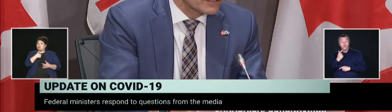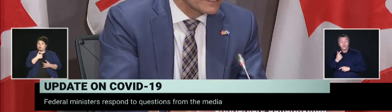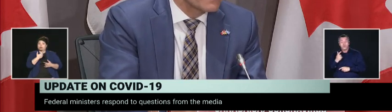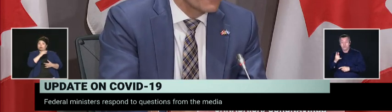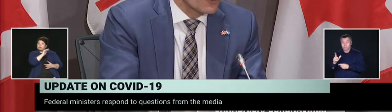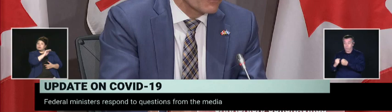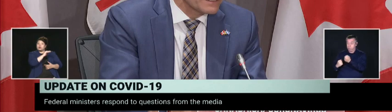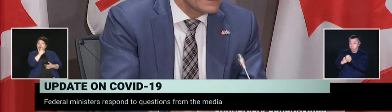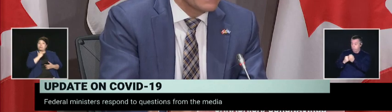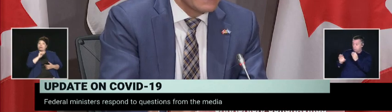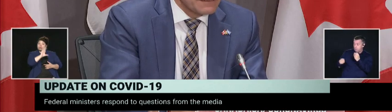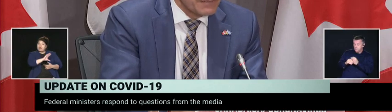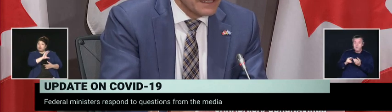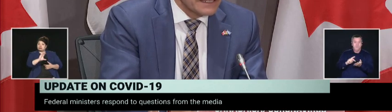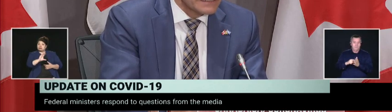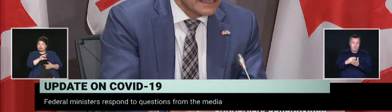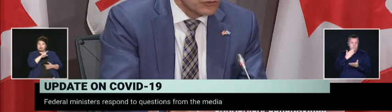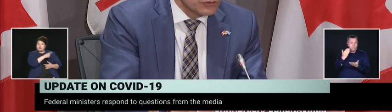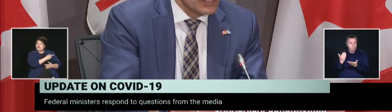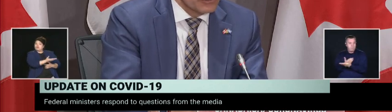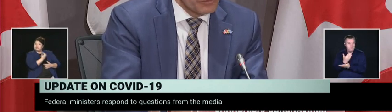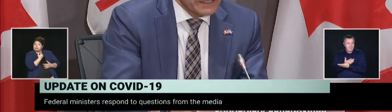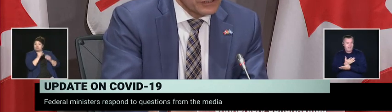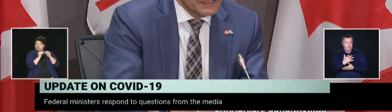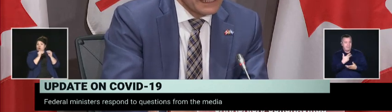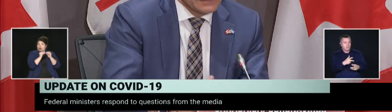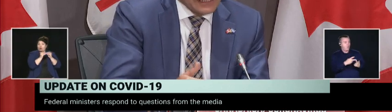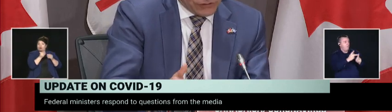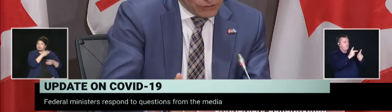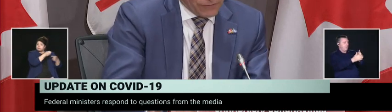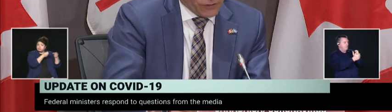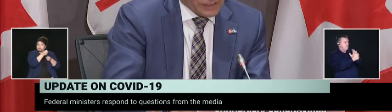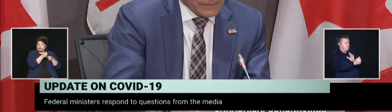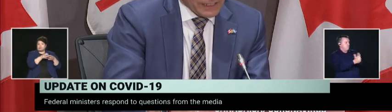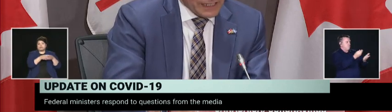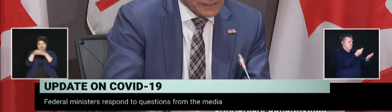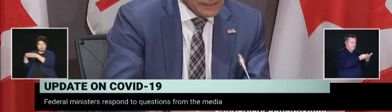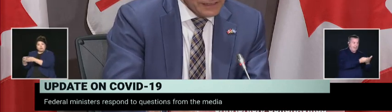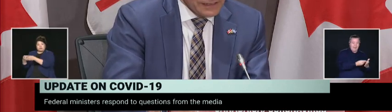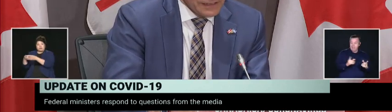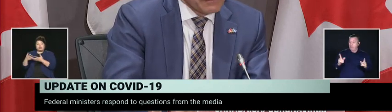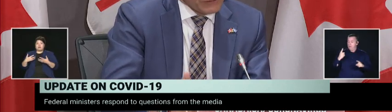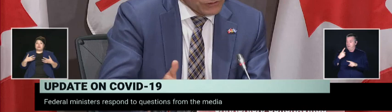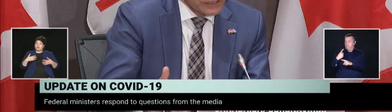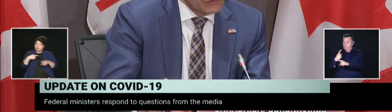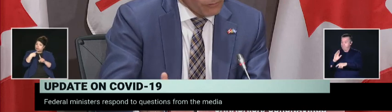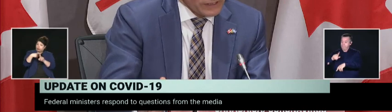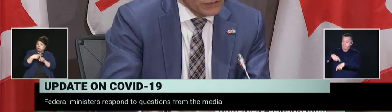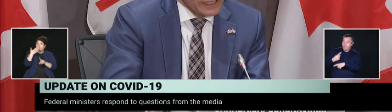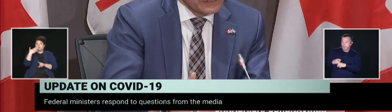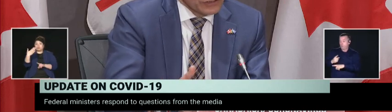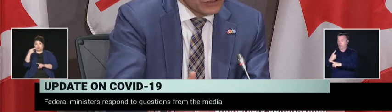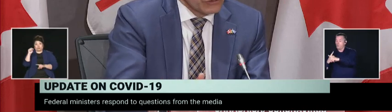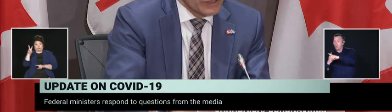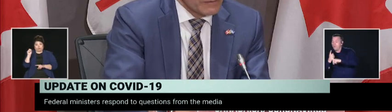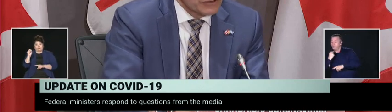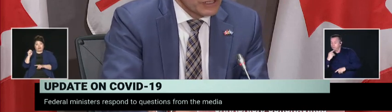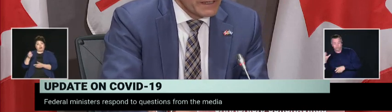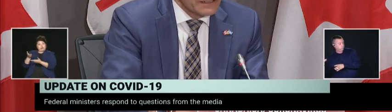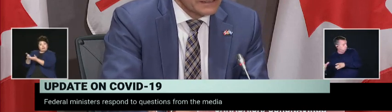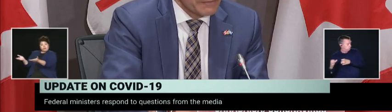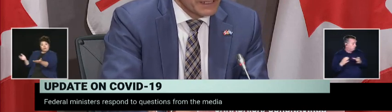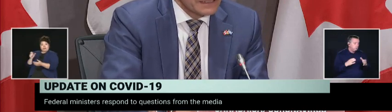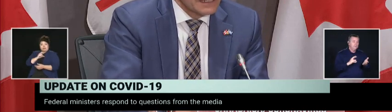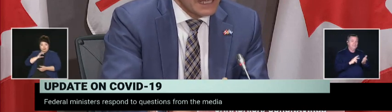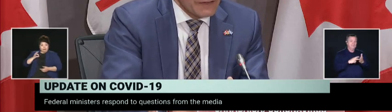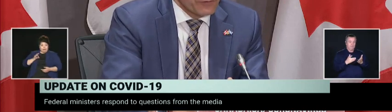au personnel formé et payé, ça s'ajoute au personnel des Forces armées canadiennes, mais aussi au personnel que le gouvernement du